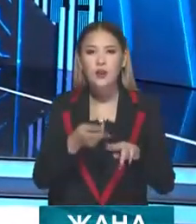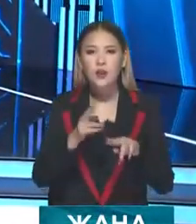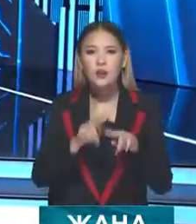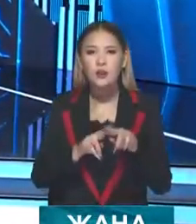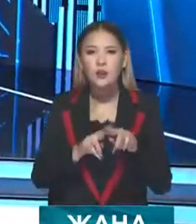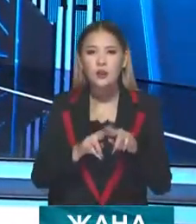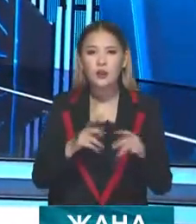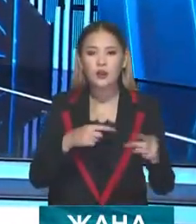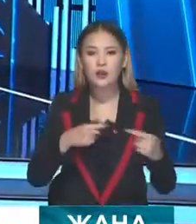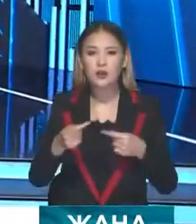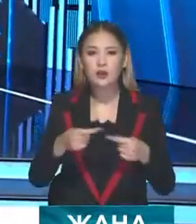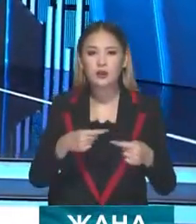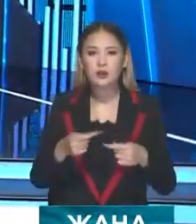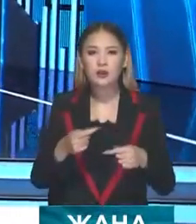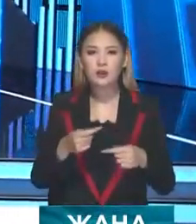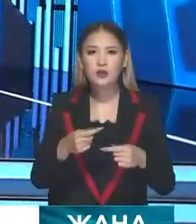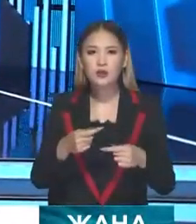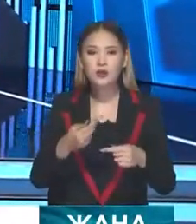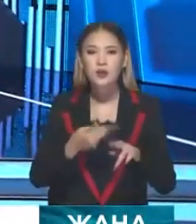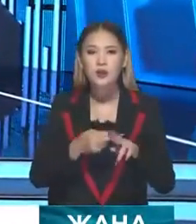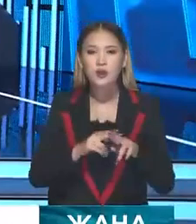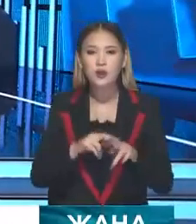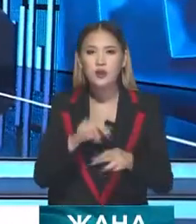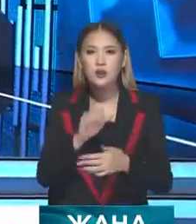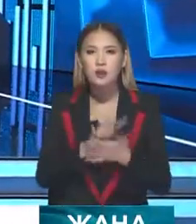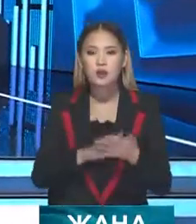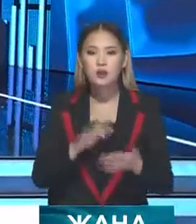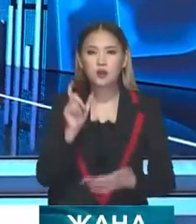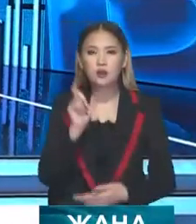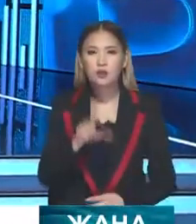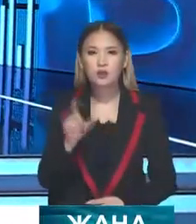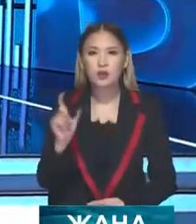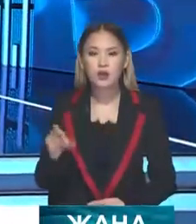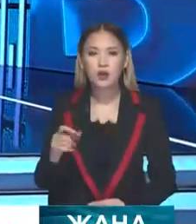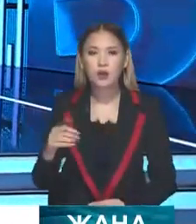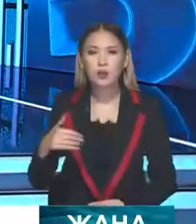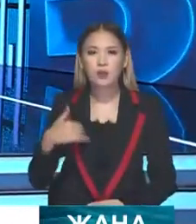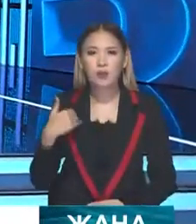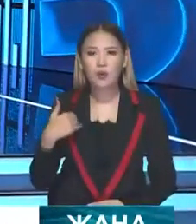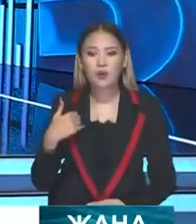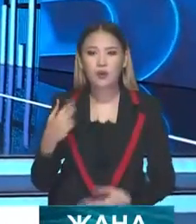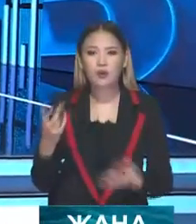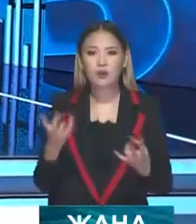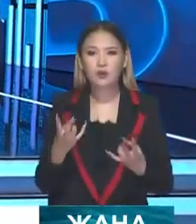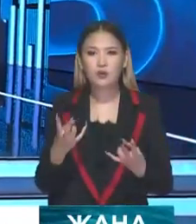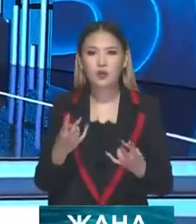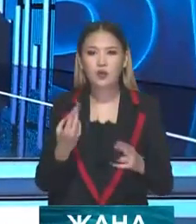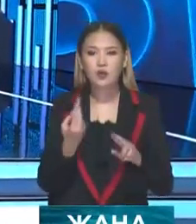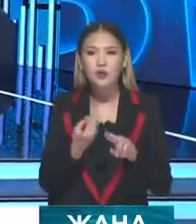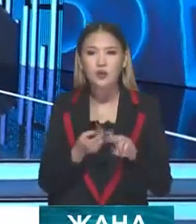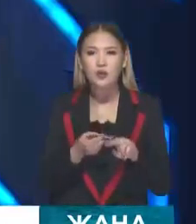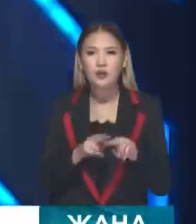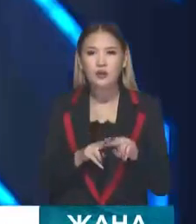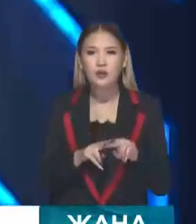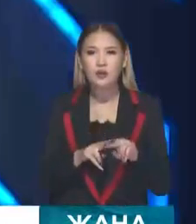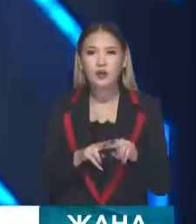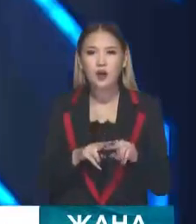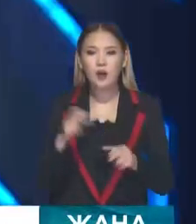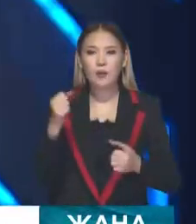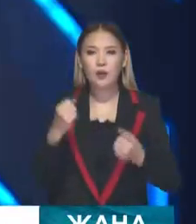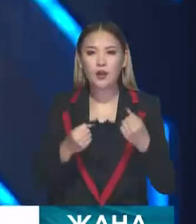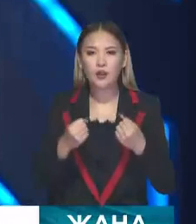іс-қимылдар жасауға өте күрделі, өйткені адамдар бұны қолданады. Бірақ ол көлік